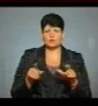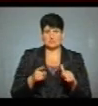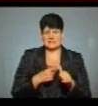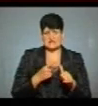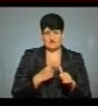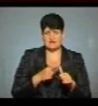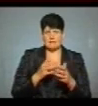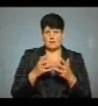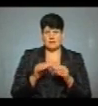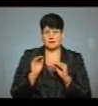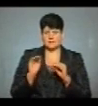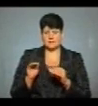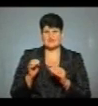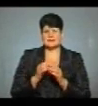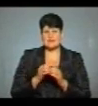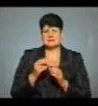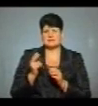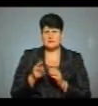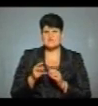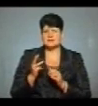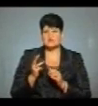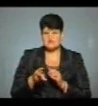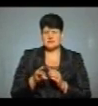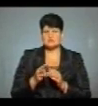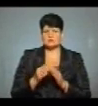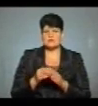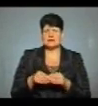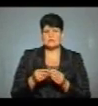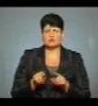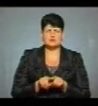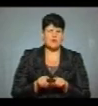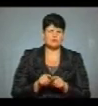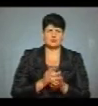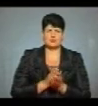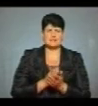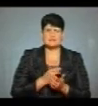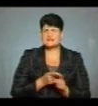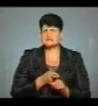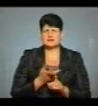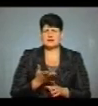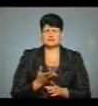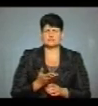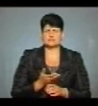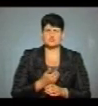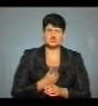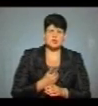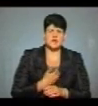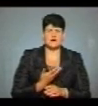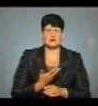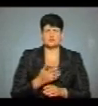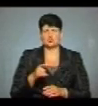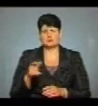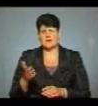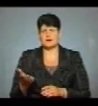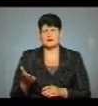якесь обладнання стоїть, і ми на 10, 20, 30 будинків однакові послуги надаємо. Незалежно від їх розташування, бажань мешканців, у